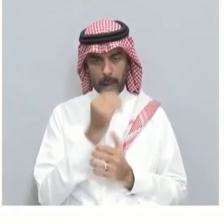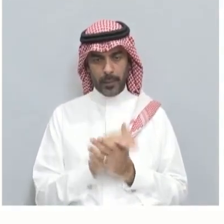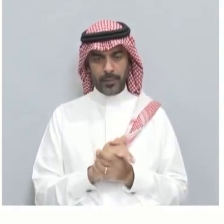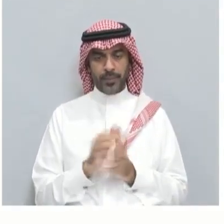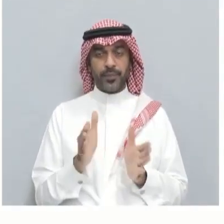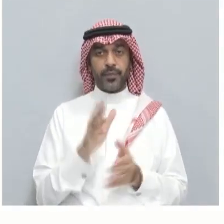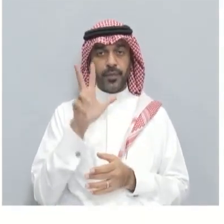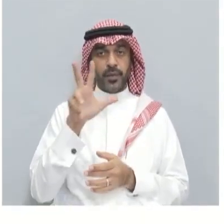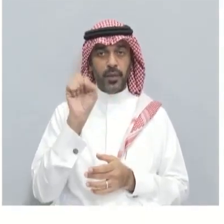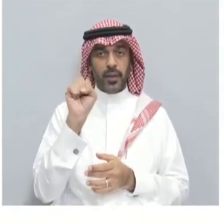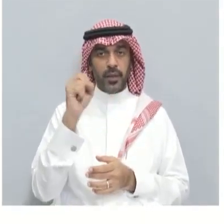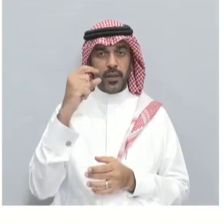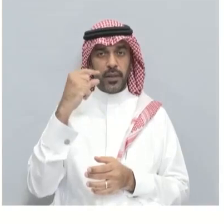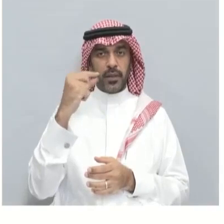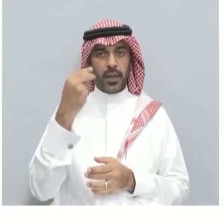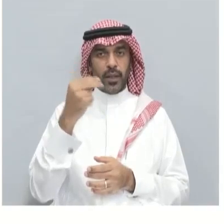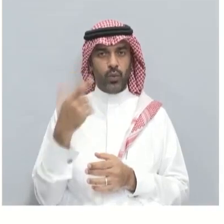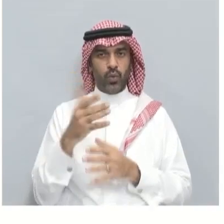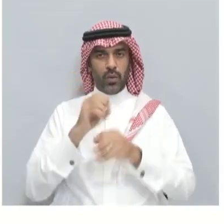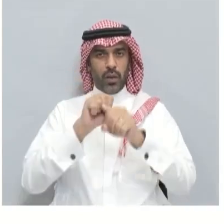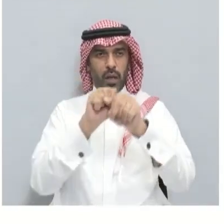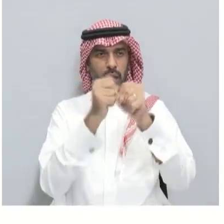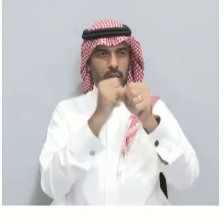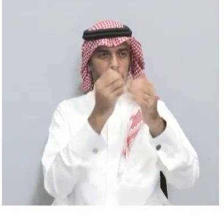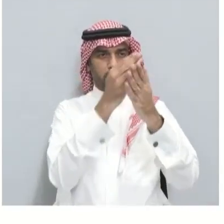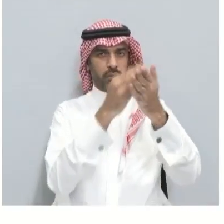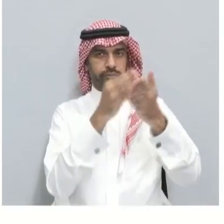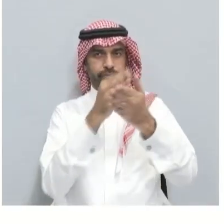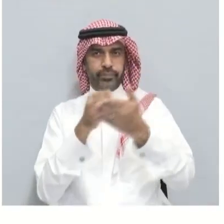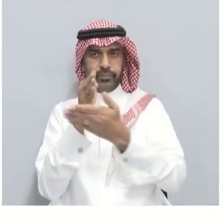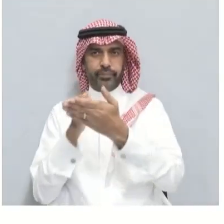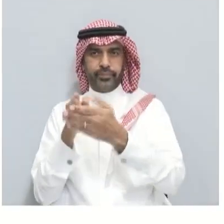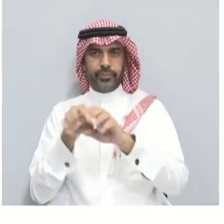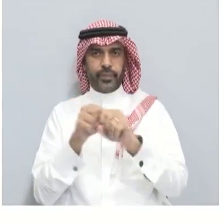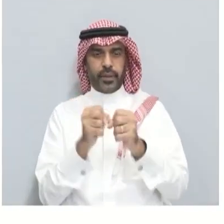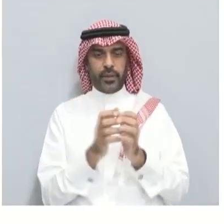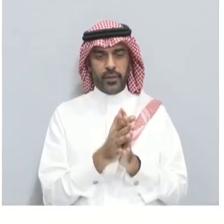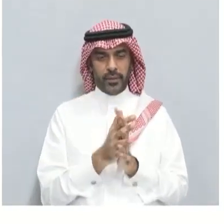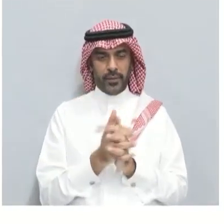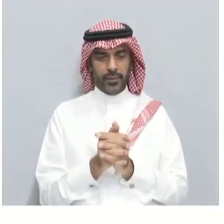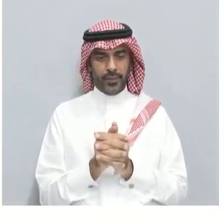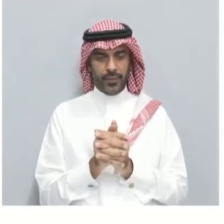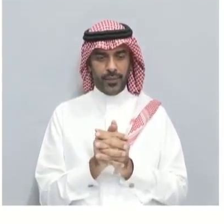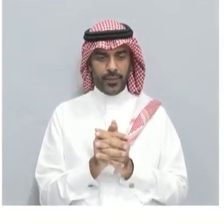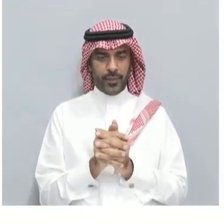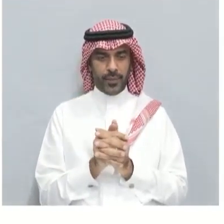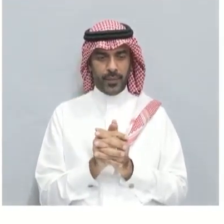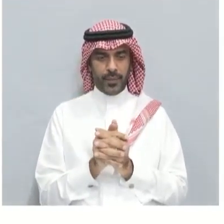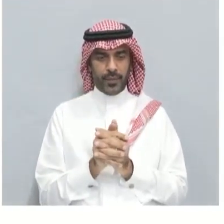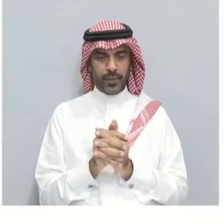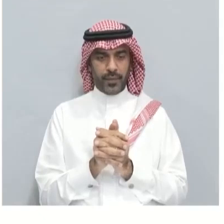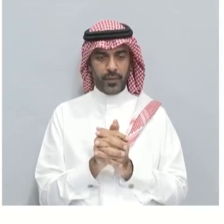تنتقل الصدع اخذنا الصدوع ما هو الصدوع هي كسر تتحرك على امتداده ماذا